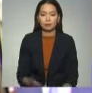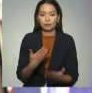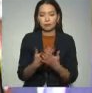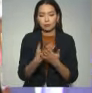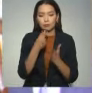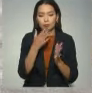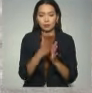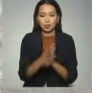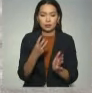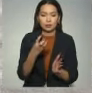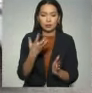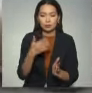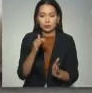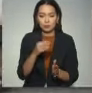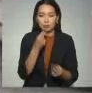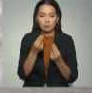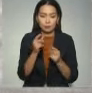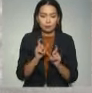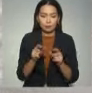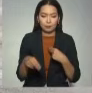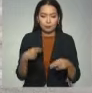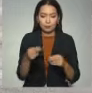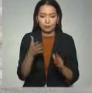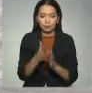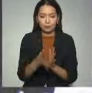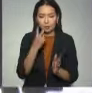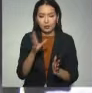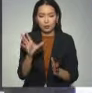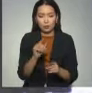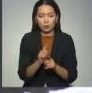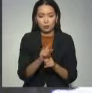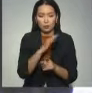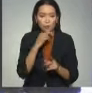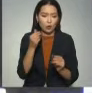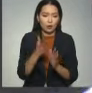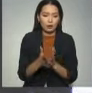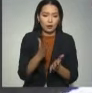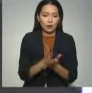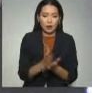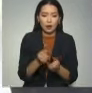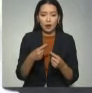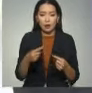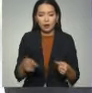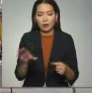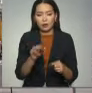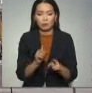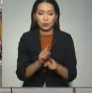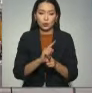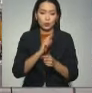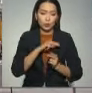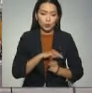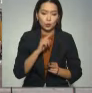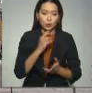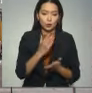магазинах города. С министерской зарплатой такие траты пережить можно, а вот со среднестатистическим окладом – с трудом. Но если